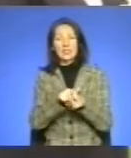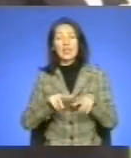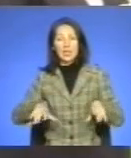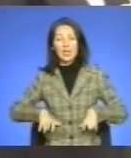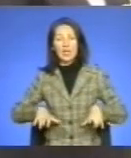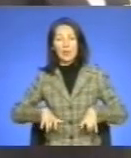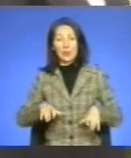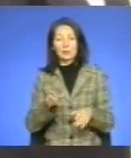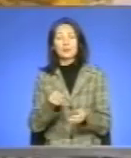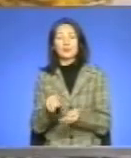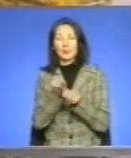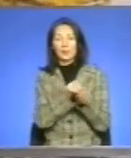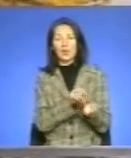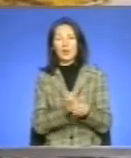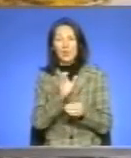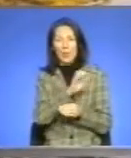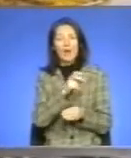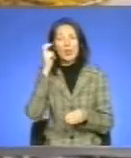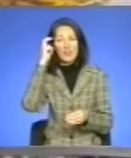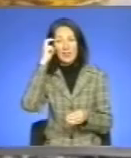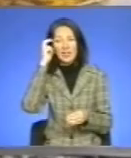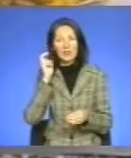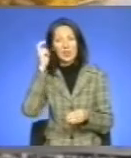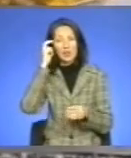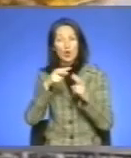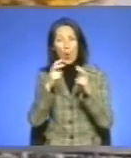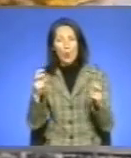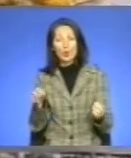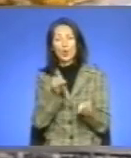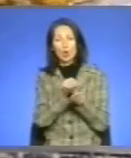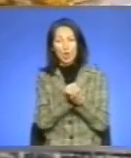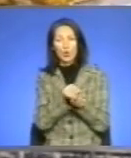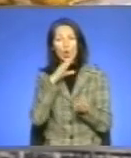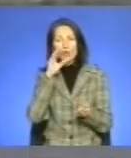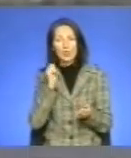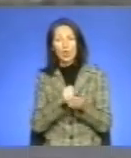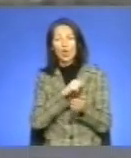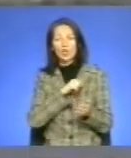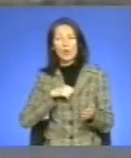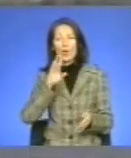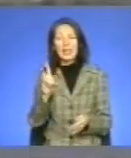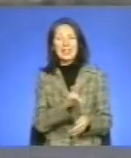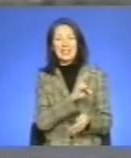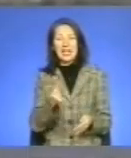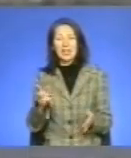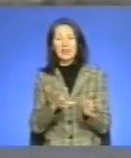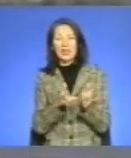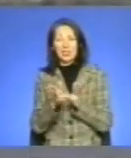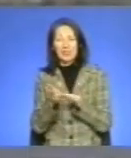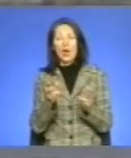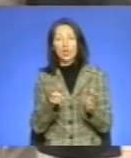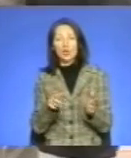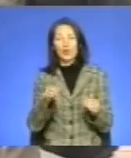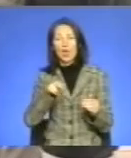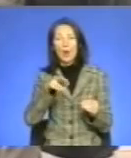до Києва. На Київському ланцюговому мосту труну Шевченка до самої церкви Різдва Христового на Подолі несли студенти